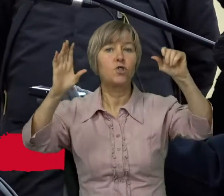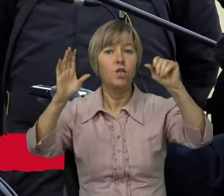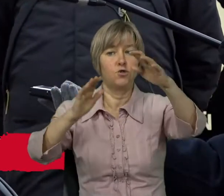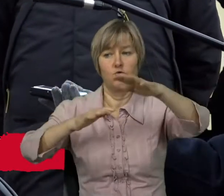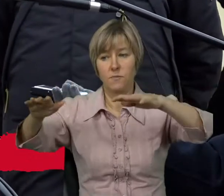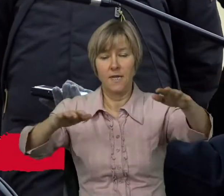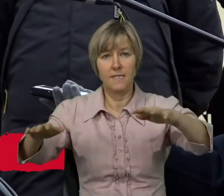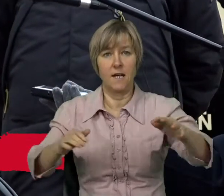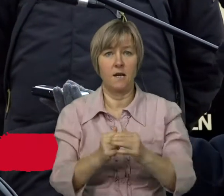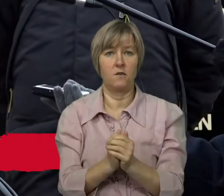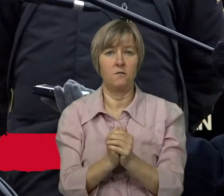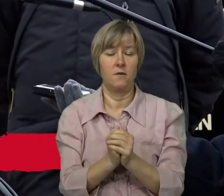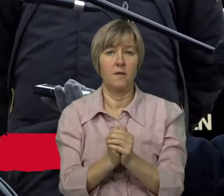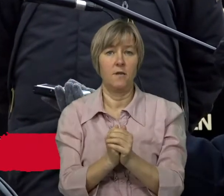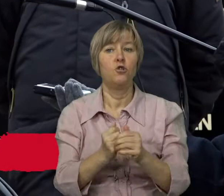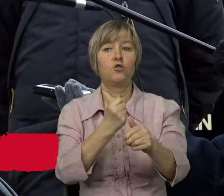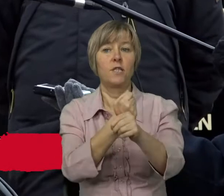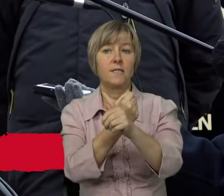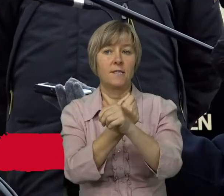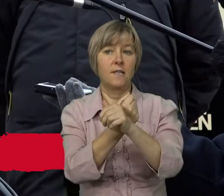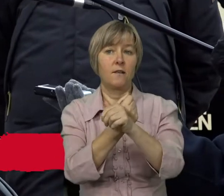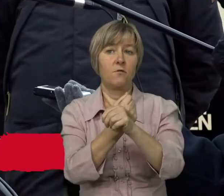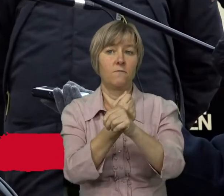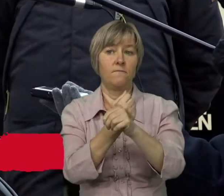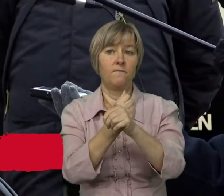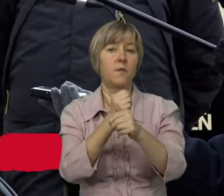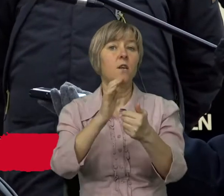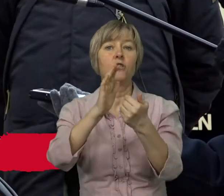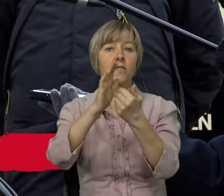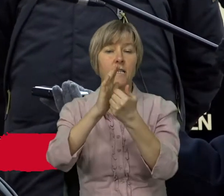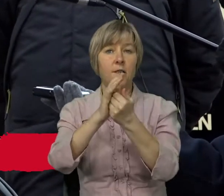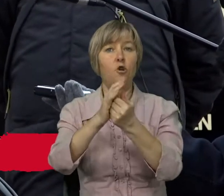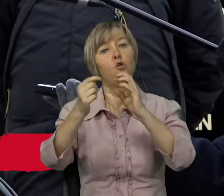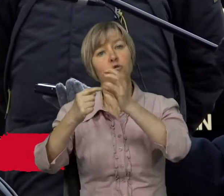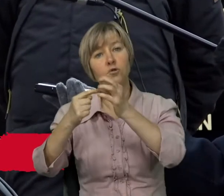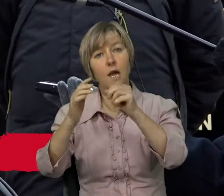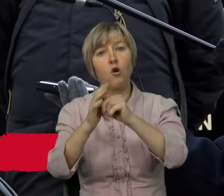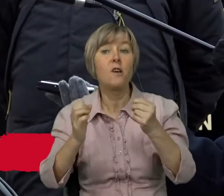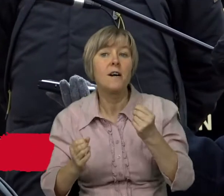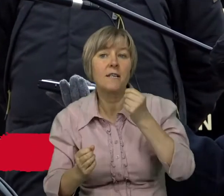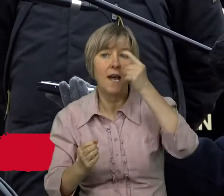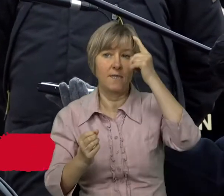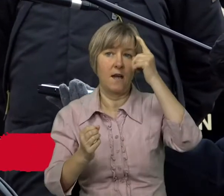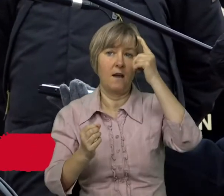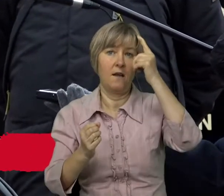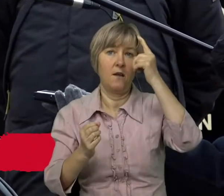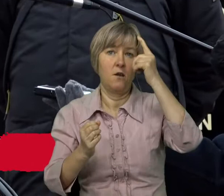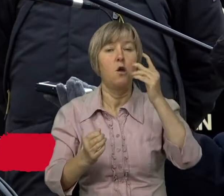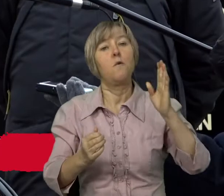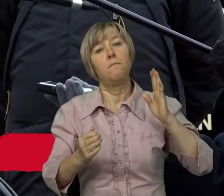ciągu dnia 16 grudnia już od godziny 10 rano w sposób bezpieczny